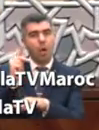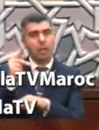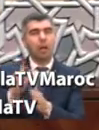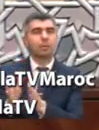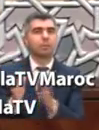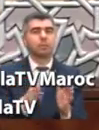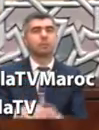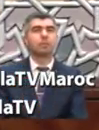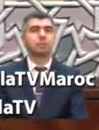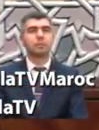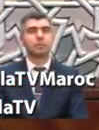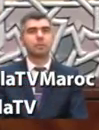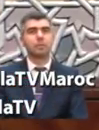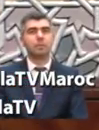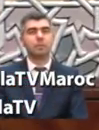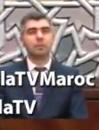الوزير.